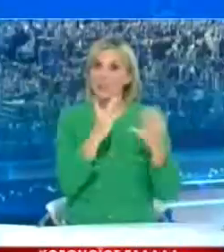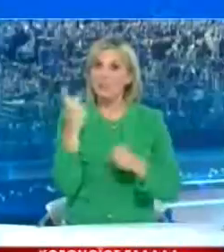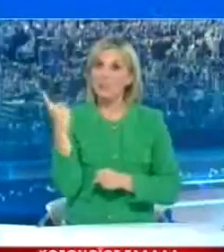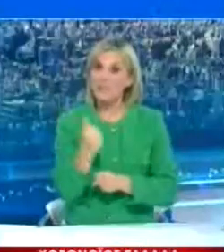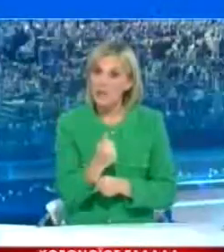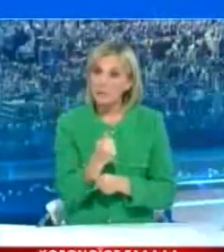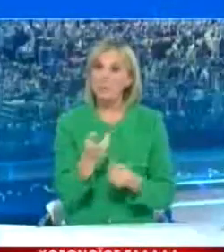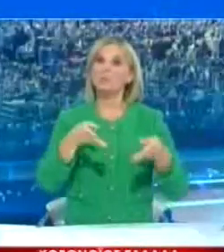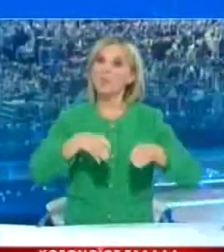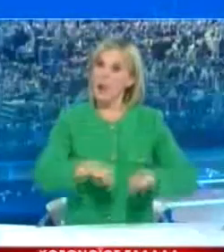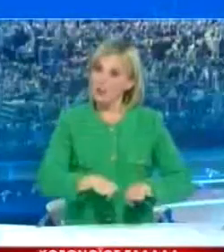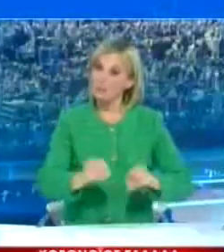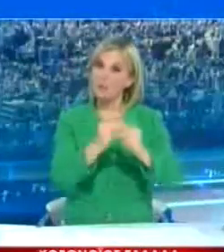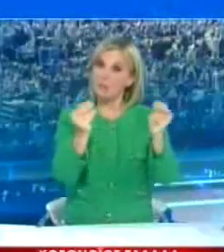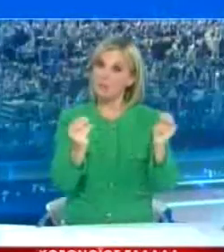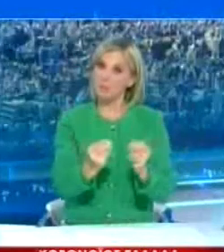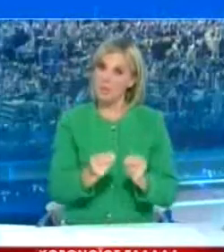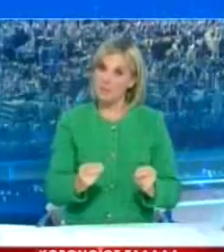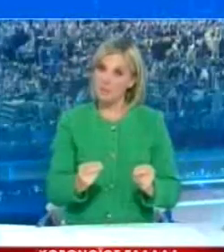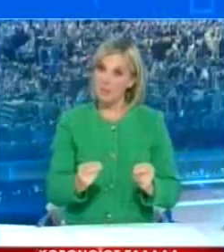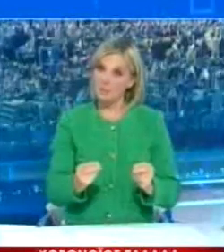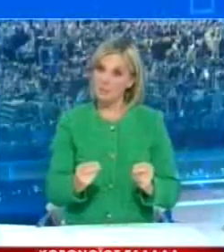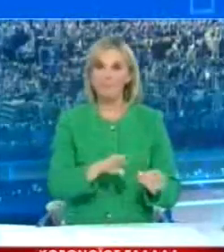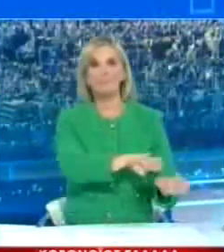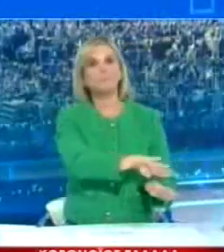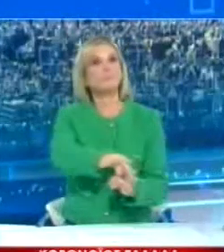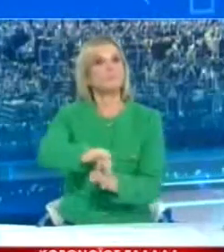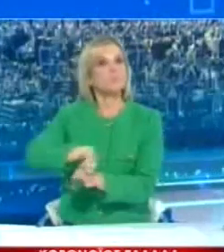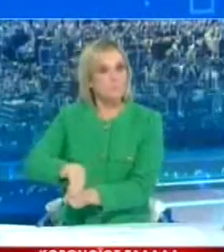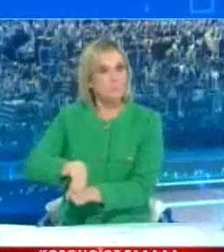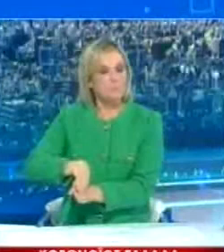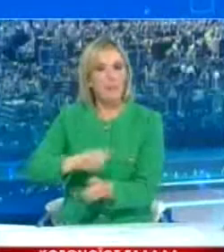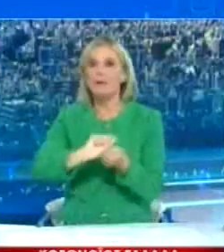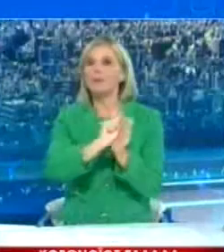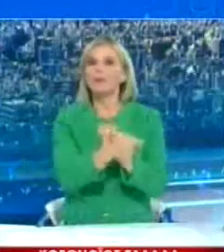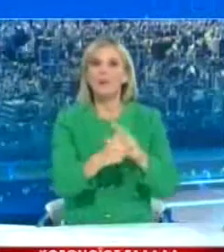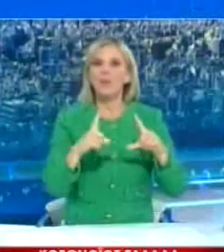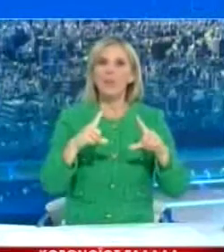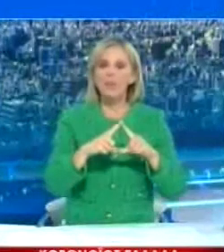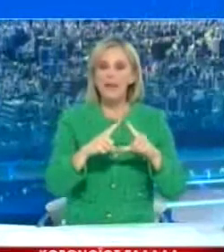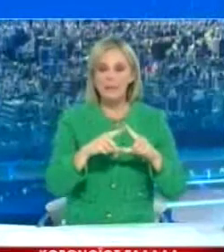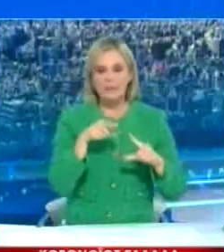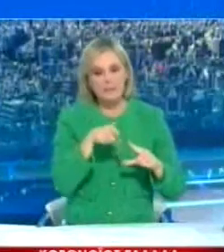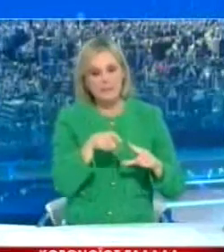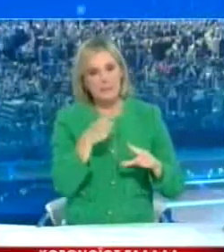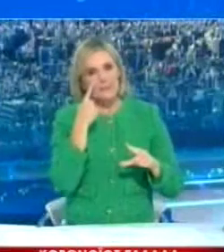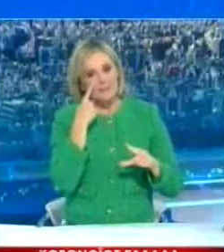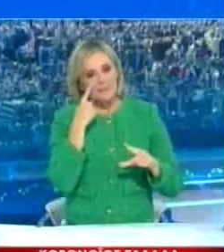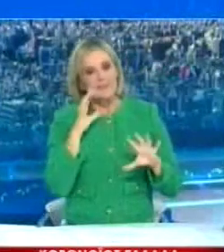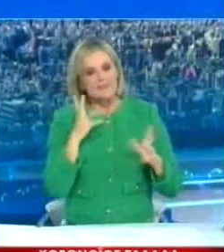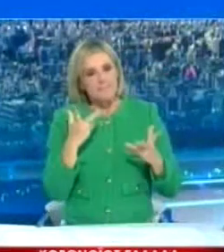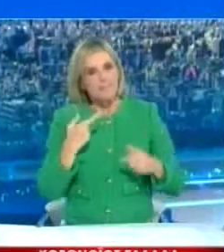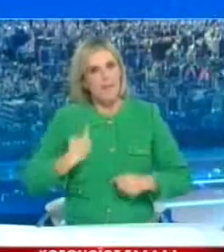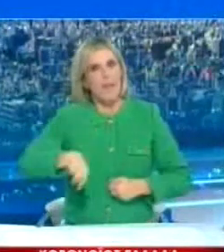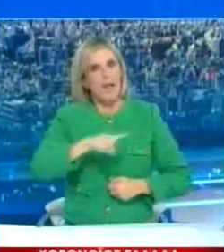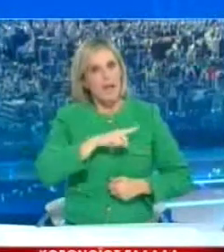Ροδόπη. Αναντήρητα με την παραλλαγή Δέλτα, φαίνεται ότι και οι εμβολιαζόμενοι